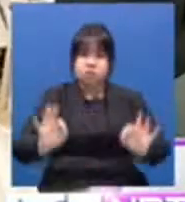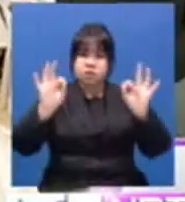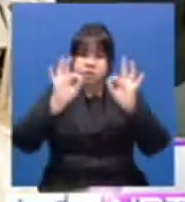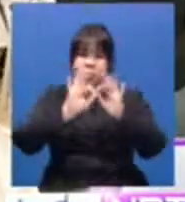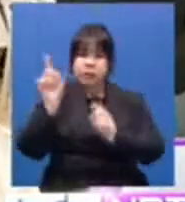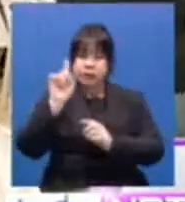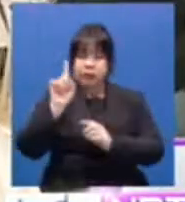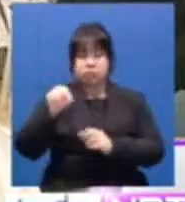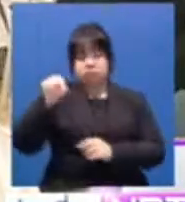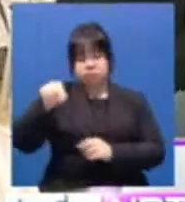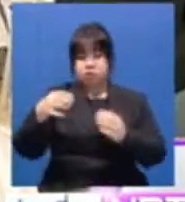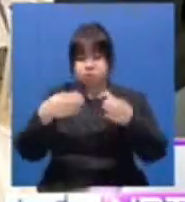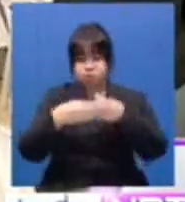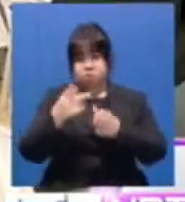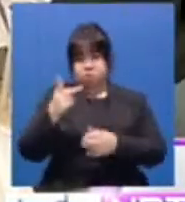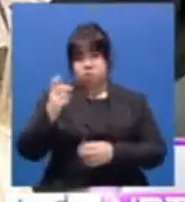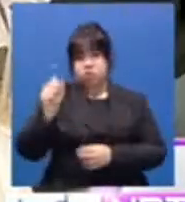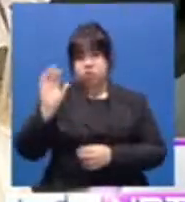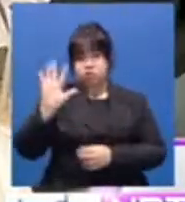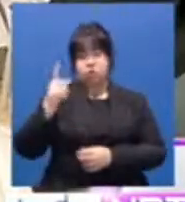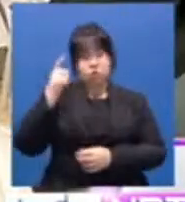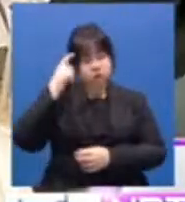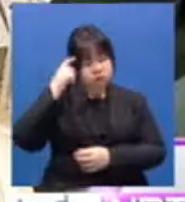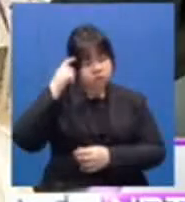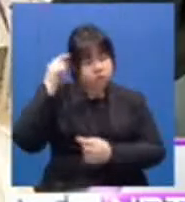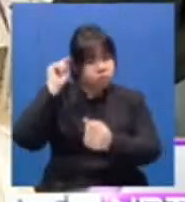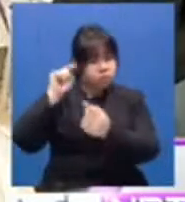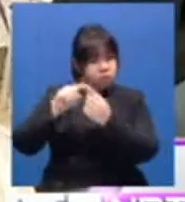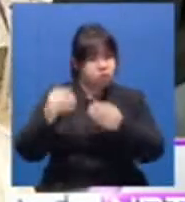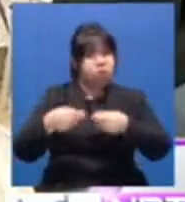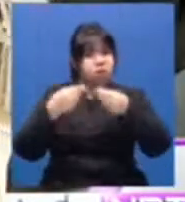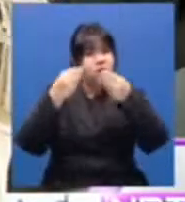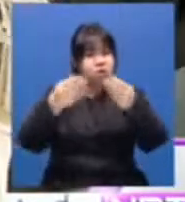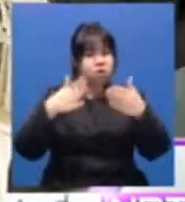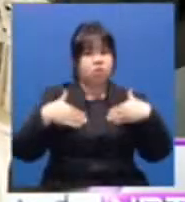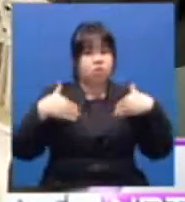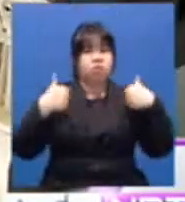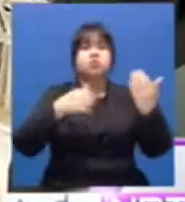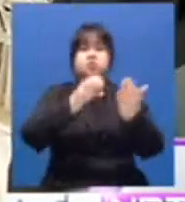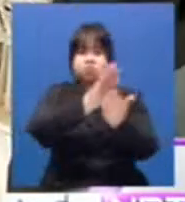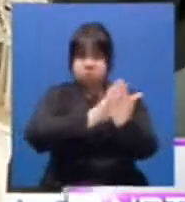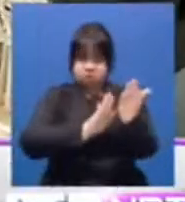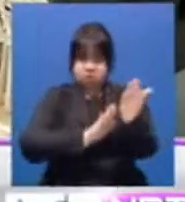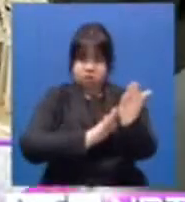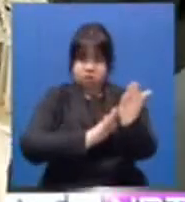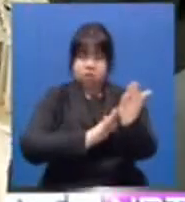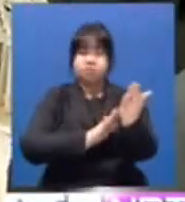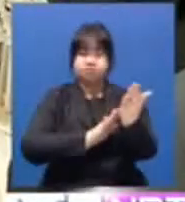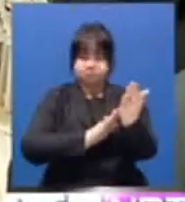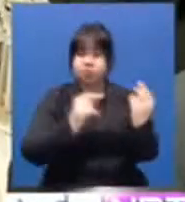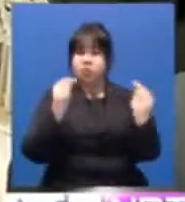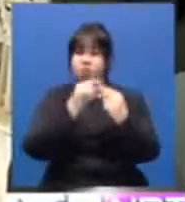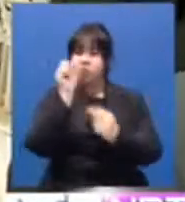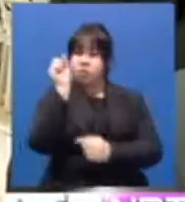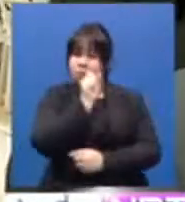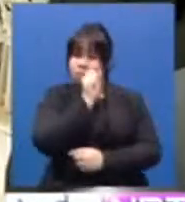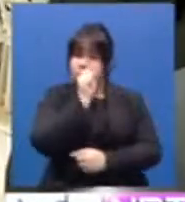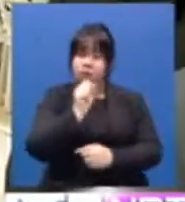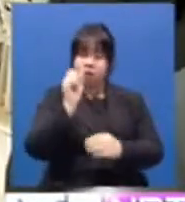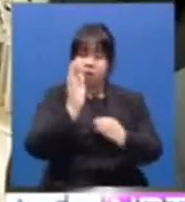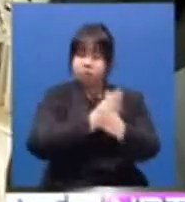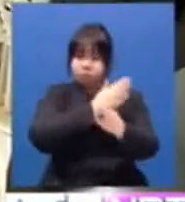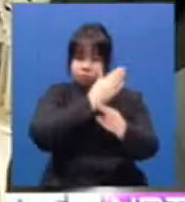ของคสช.ที่จะคืนความสุขให้กับคนไทยทั้งแผ่นดินให้บทเพลงให้ดนตรี